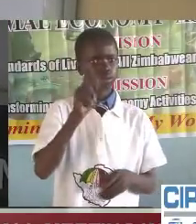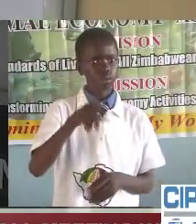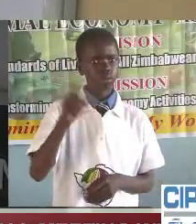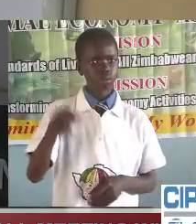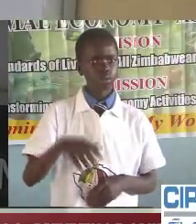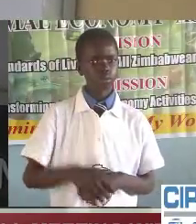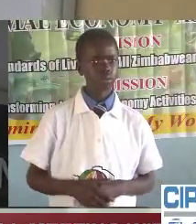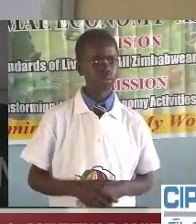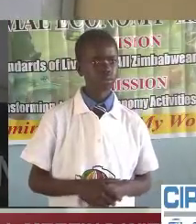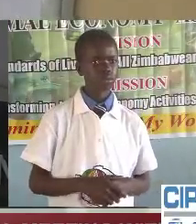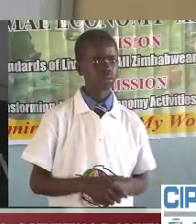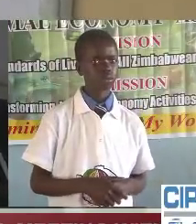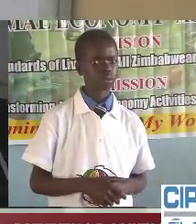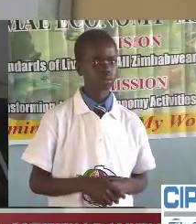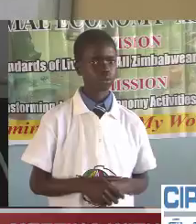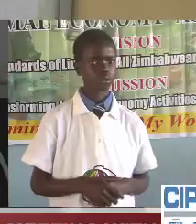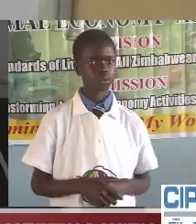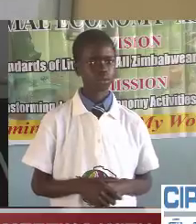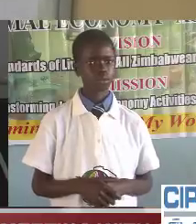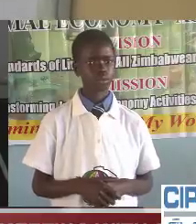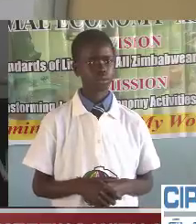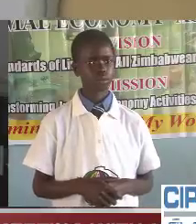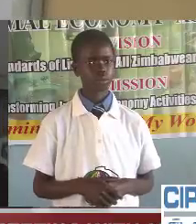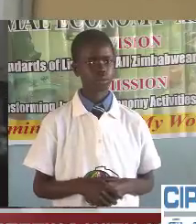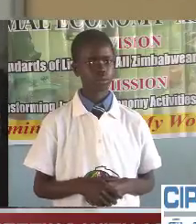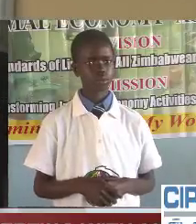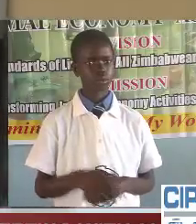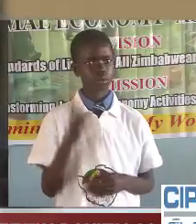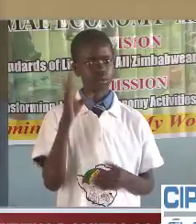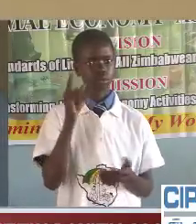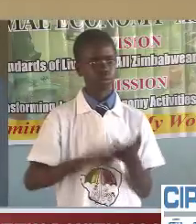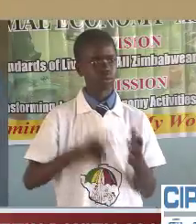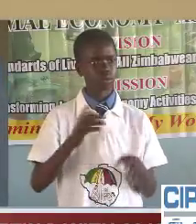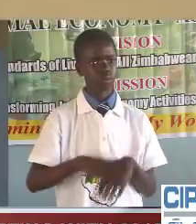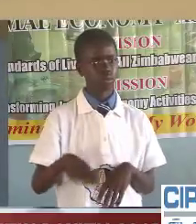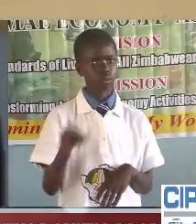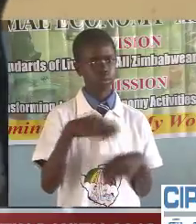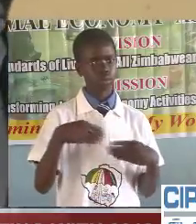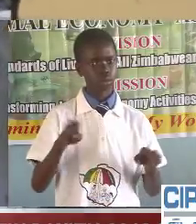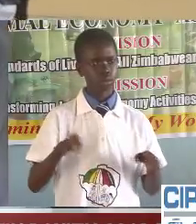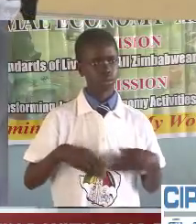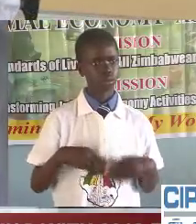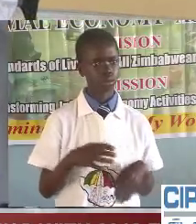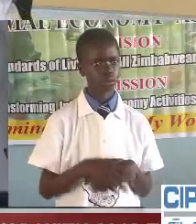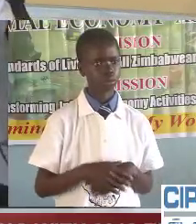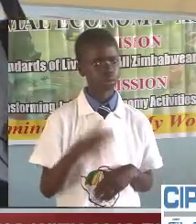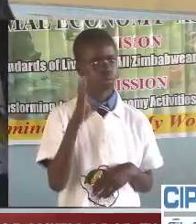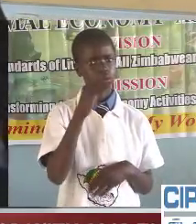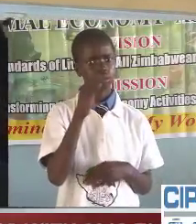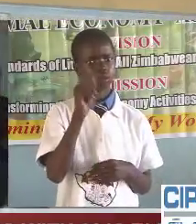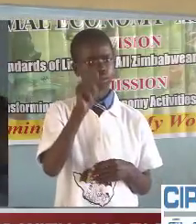1 2 and then 3 now. And then ndokumbirawo kuti kana muchikwanisa munongonyora